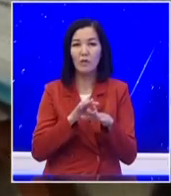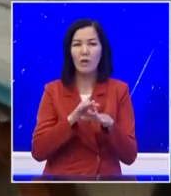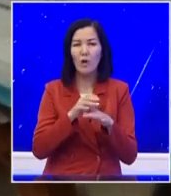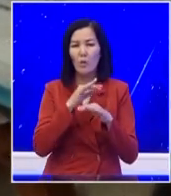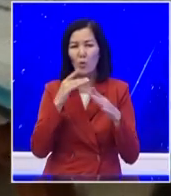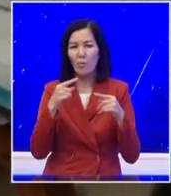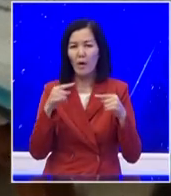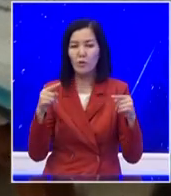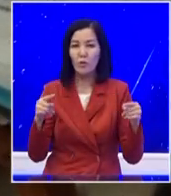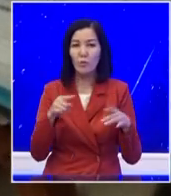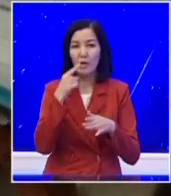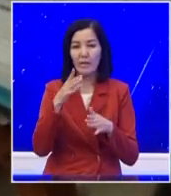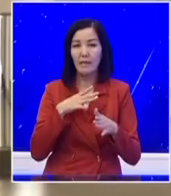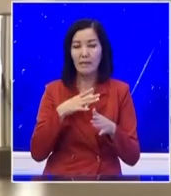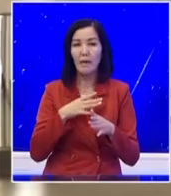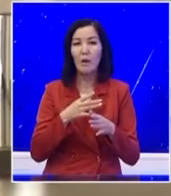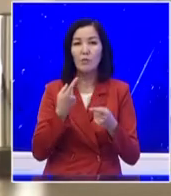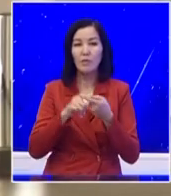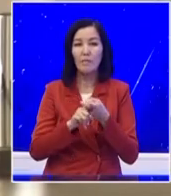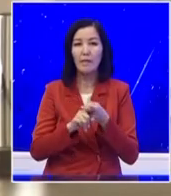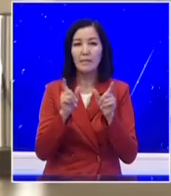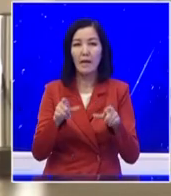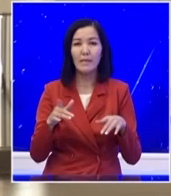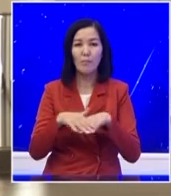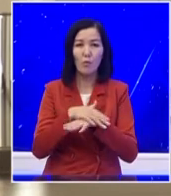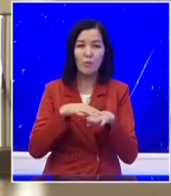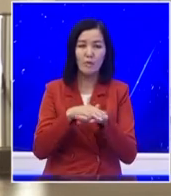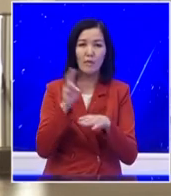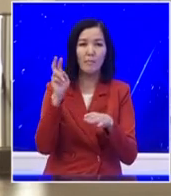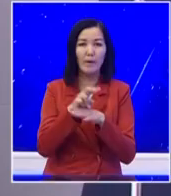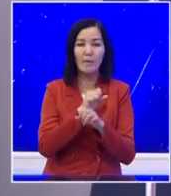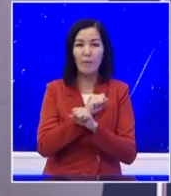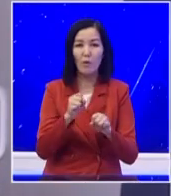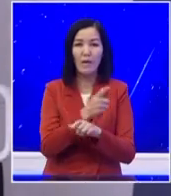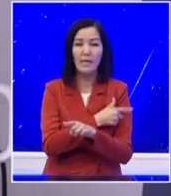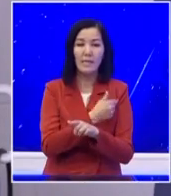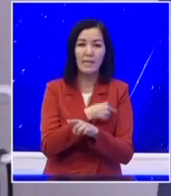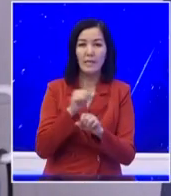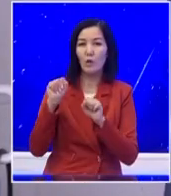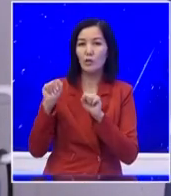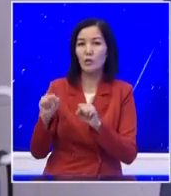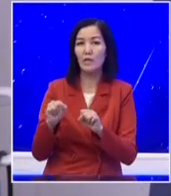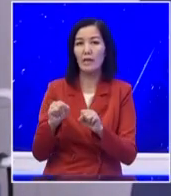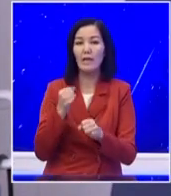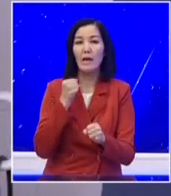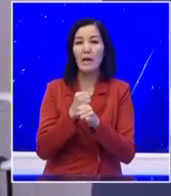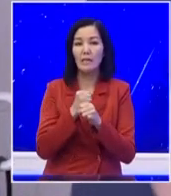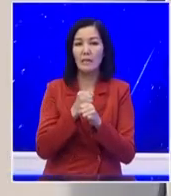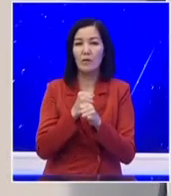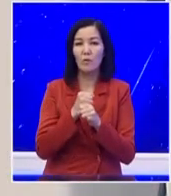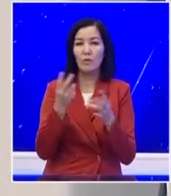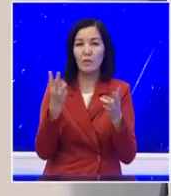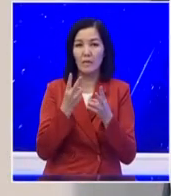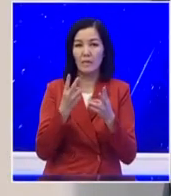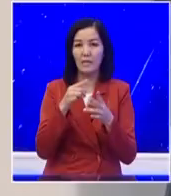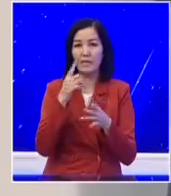көбейіп жатқанын айтады. Осыған байланысты адам көп шоғырланған жерлерге бармауға, санитарлық қауіпсіздік шараларын қатаң ұстануға шақырады.